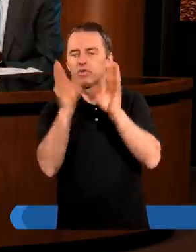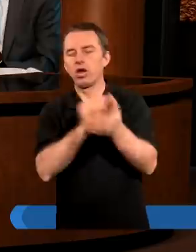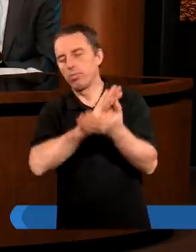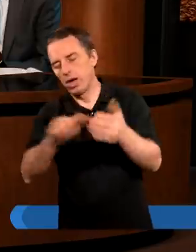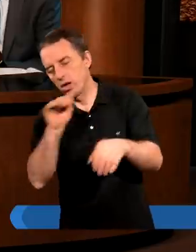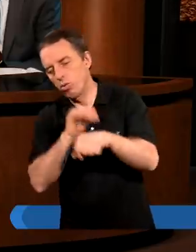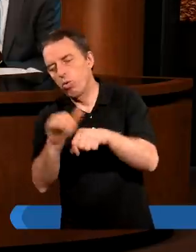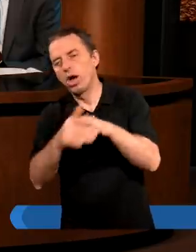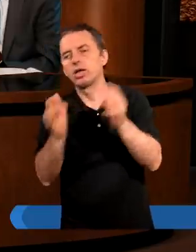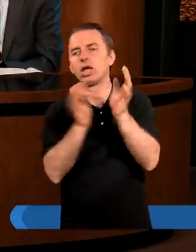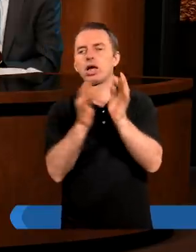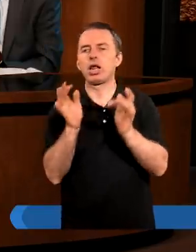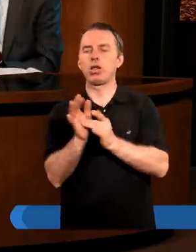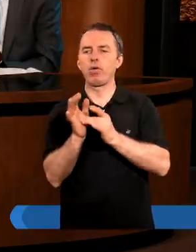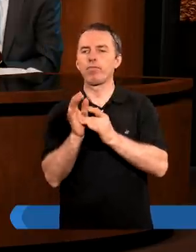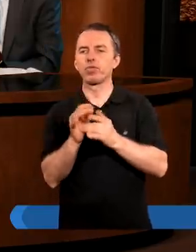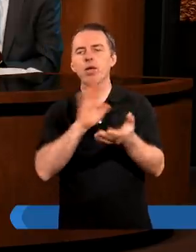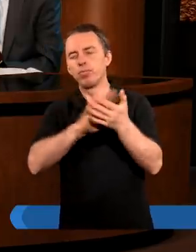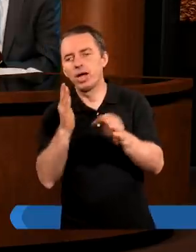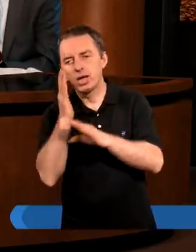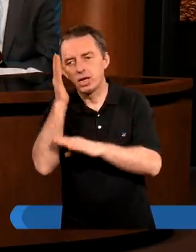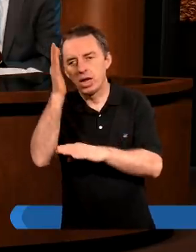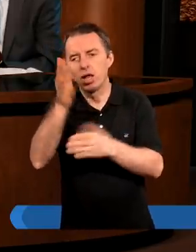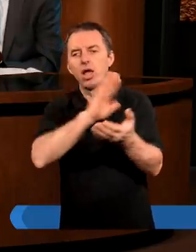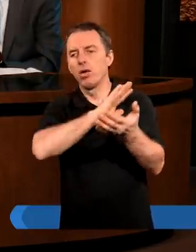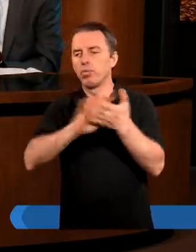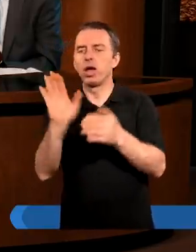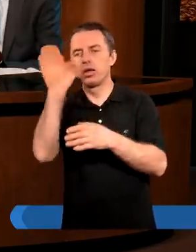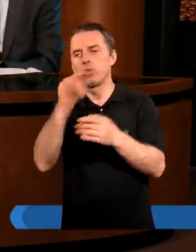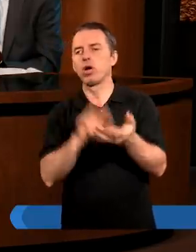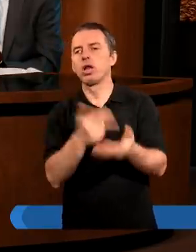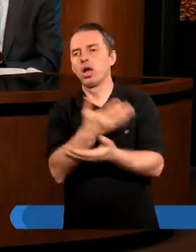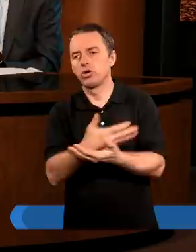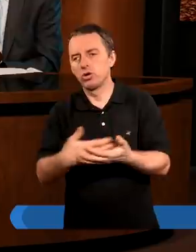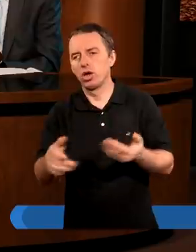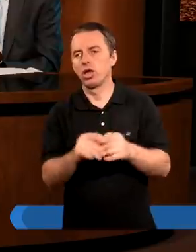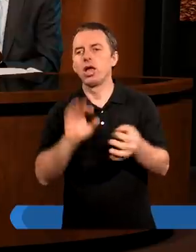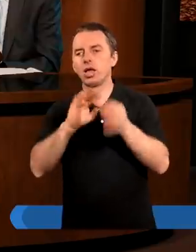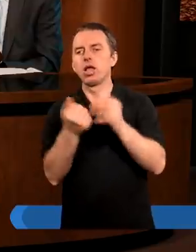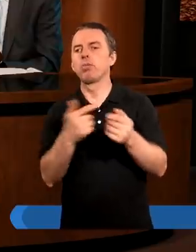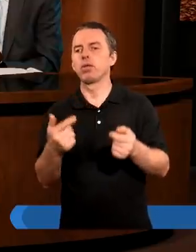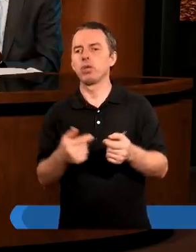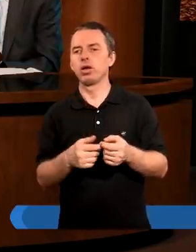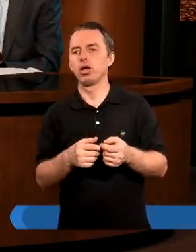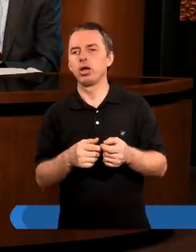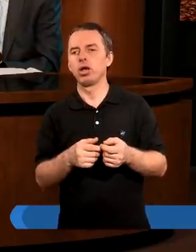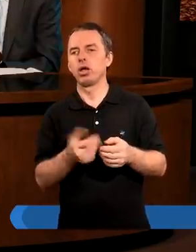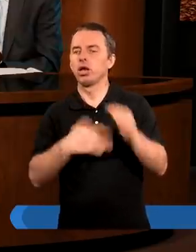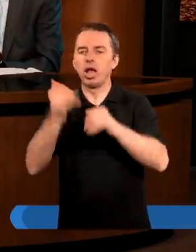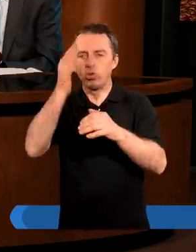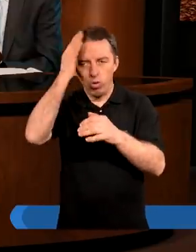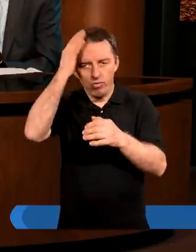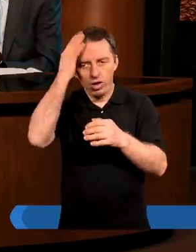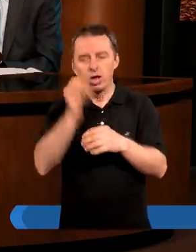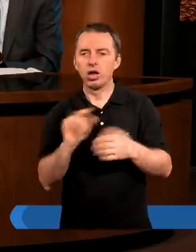bez łaski Chrystusowej, bez nadziei i bez Boga na ziemi. Nawet gdybyśmy nad głowami